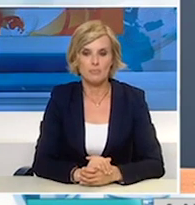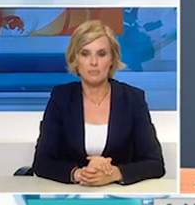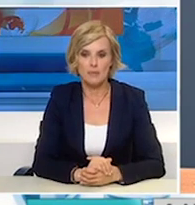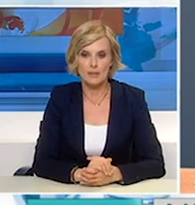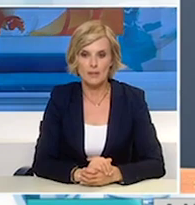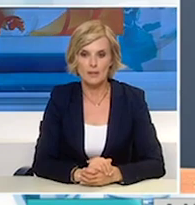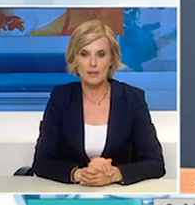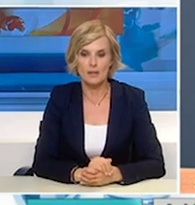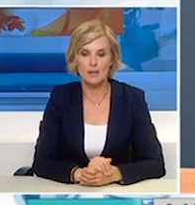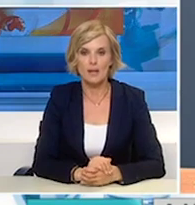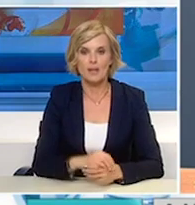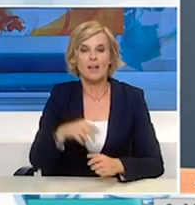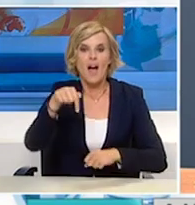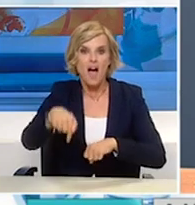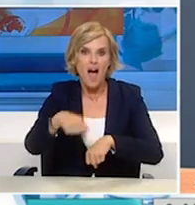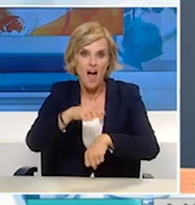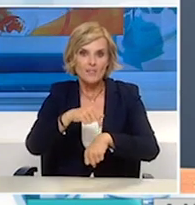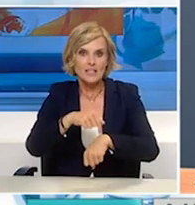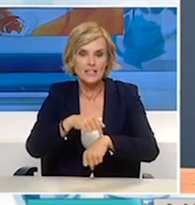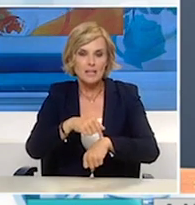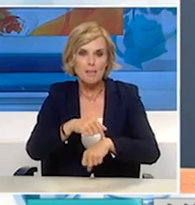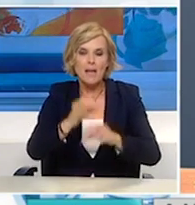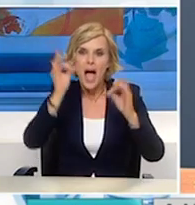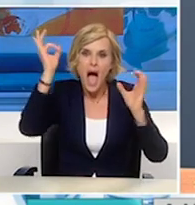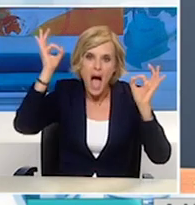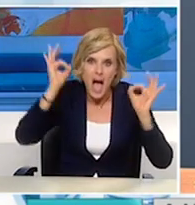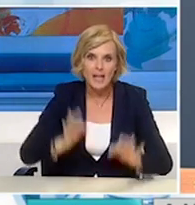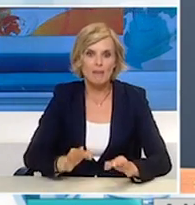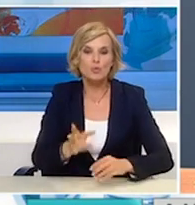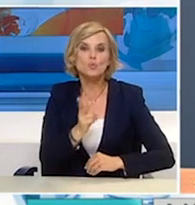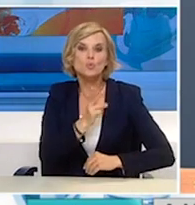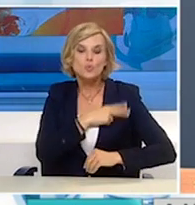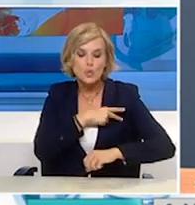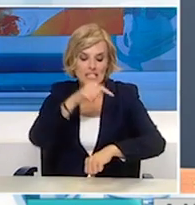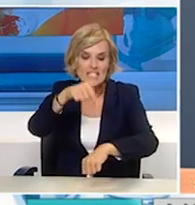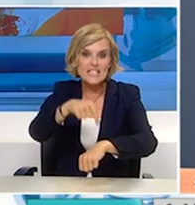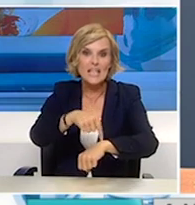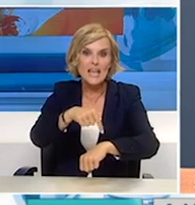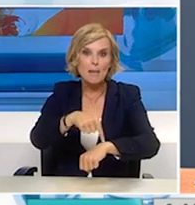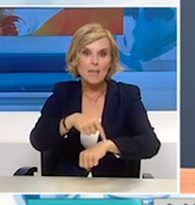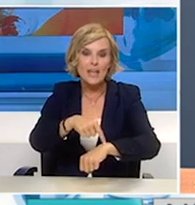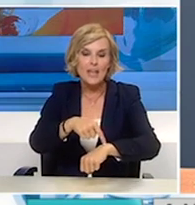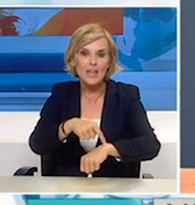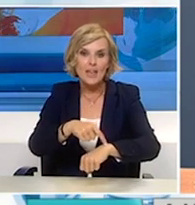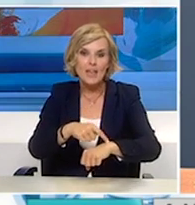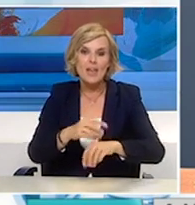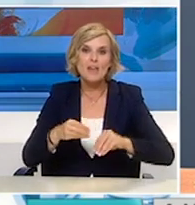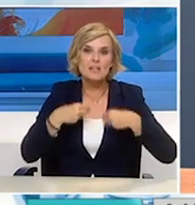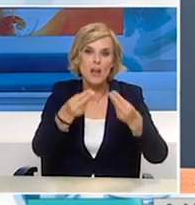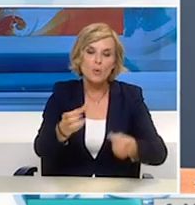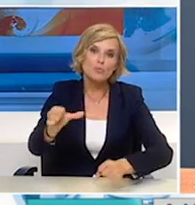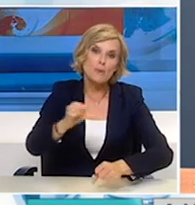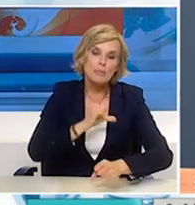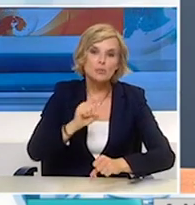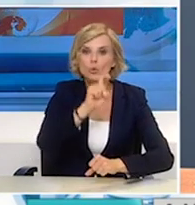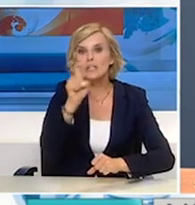υπάρχει καλύτερη στιγμή από το να δοκιμάσει κανείς να επανέλθει στην κανονικότητα και βέβαια σε ένα τόσο πολύ ευαίσθητο